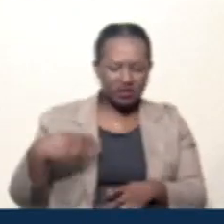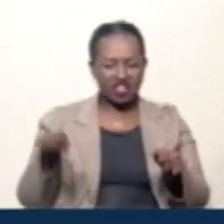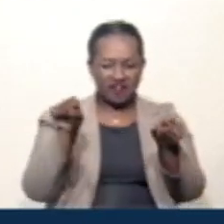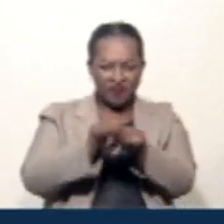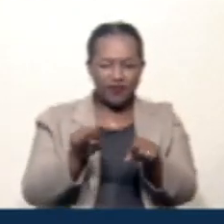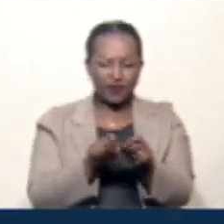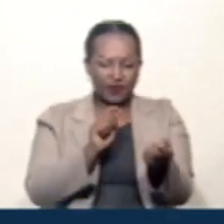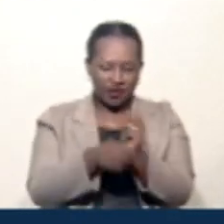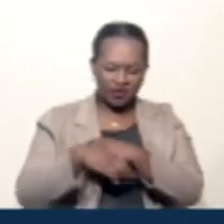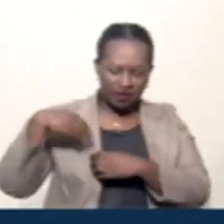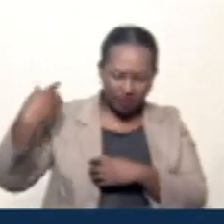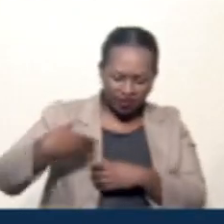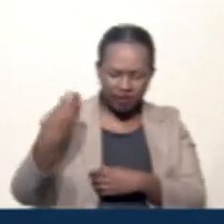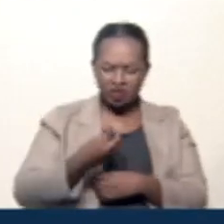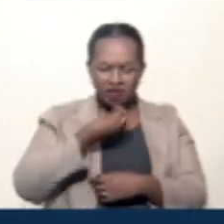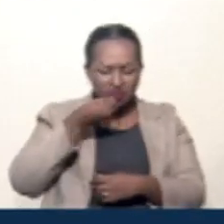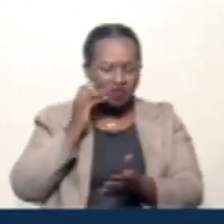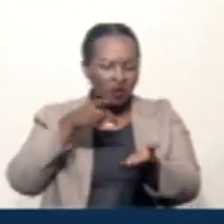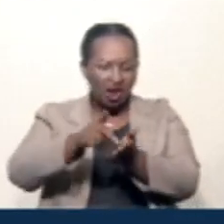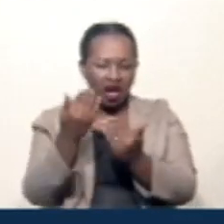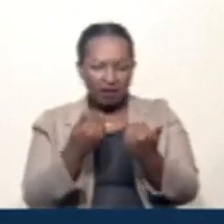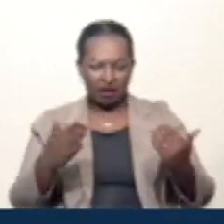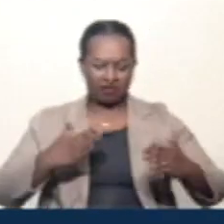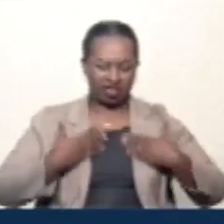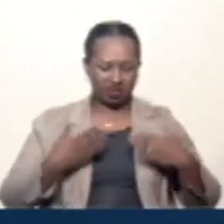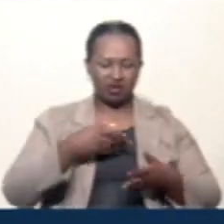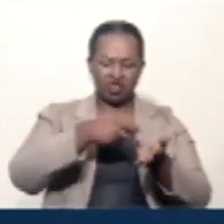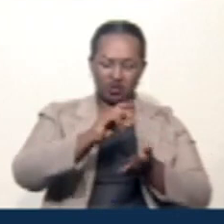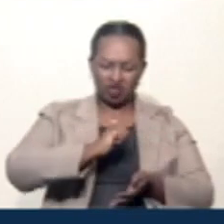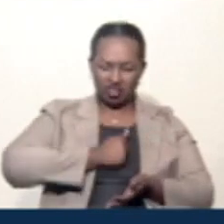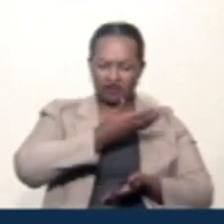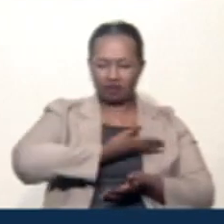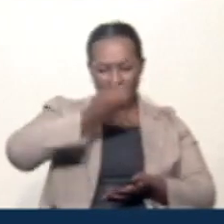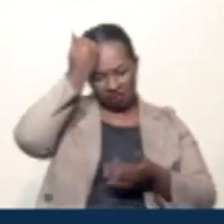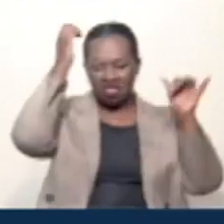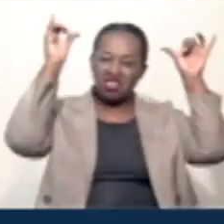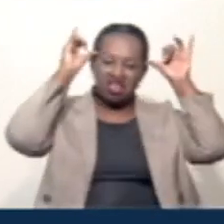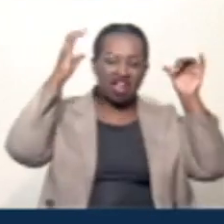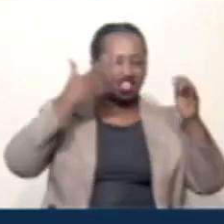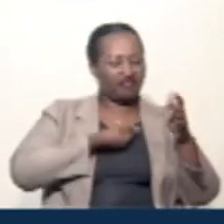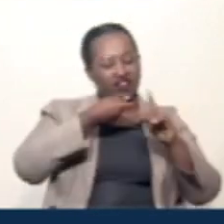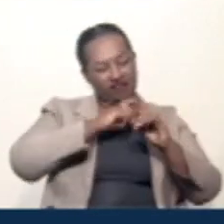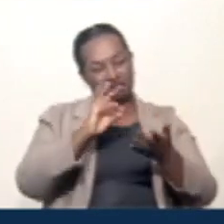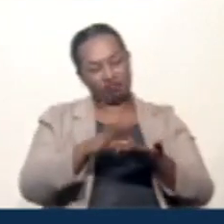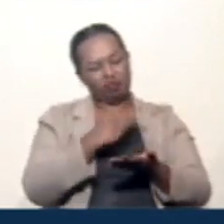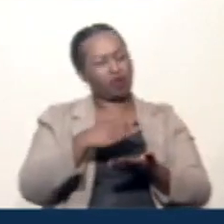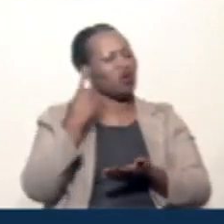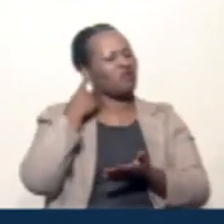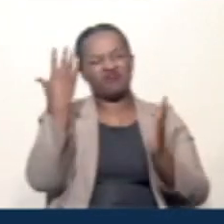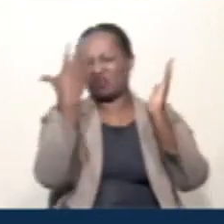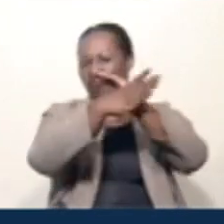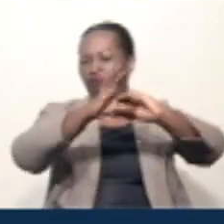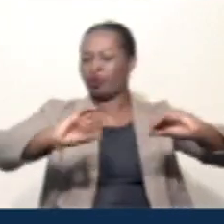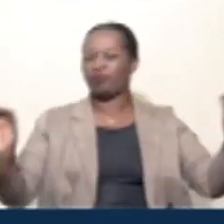rundi, no mu rugo ngahahira abana bakishima nkitangira na mituweli. Ubwo n'agakanda gafite nakuye muri ubu buboshyi, nkumva nta kibazo